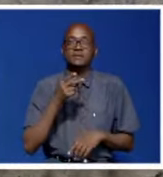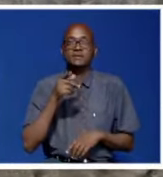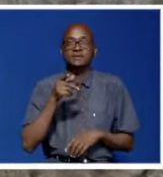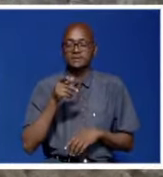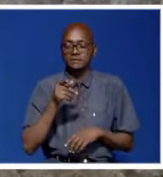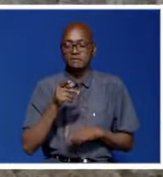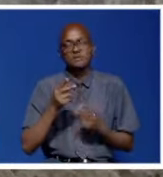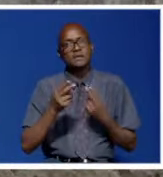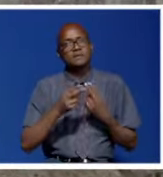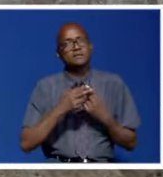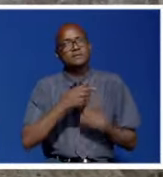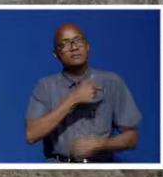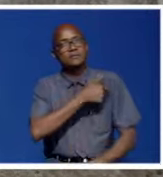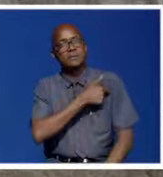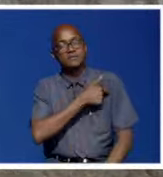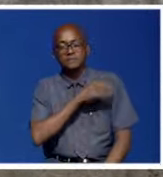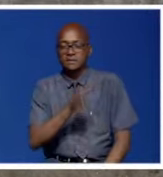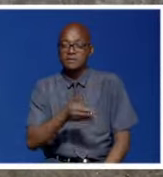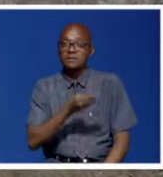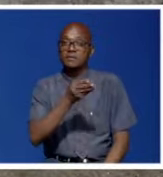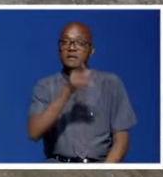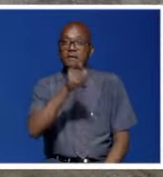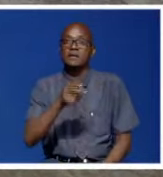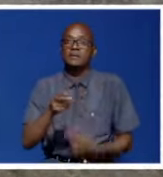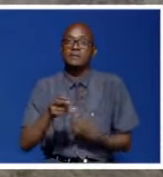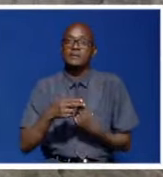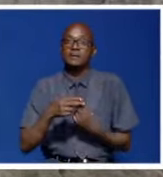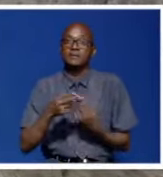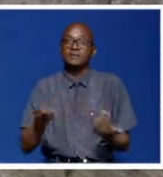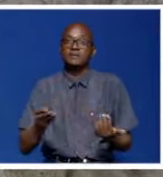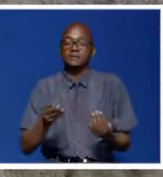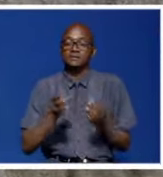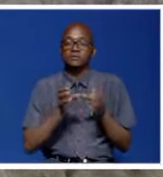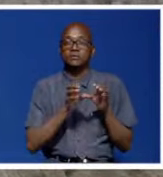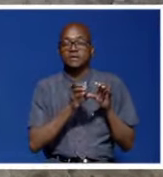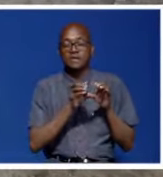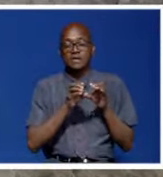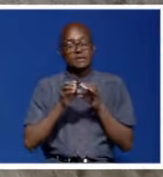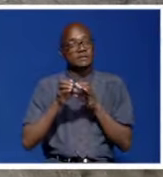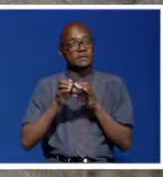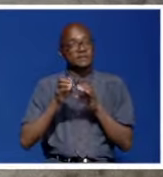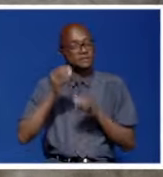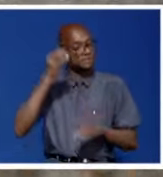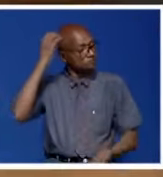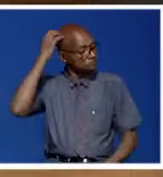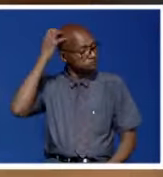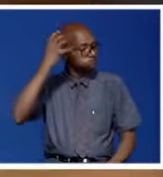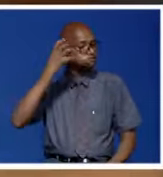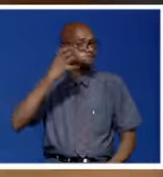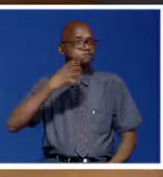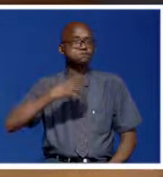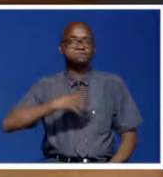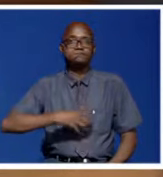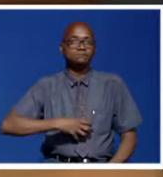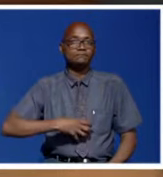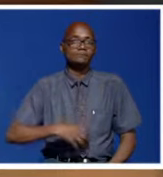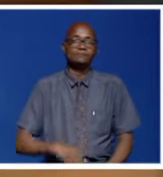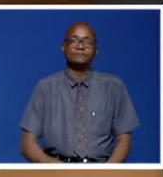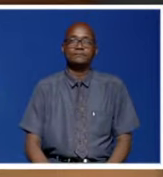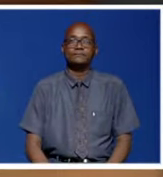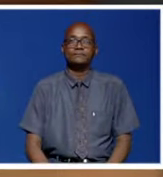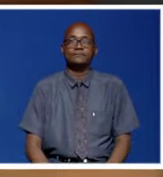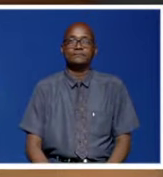aina ya matibabu alikuwa anapatiwa na madaktari ya kuhamishia tumboni fuvu lake lililojeruhiwa. Kumbuka ubongo hasa